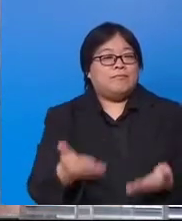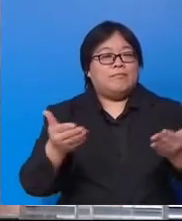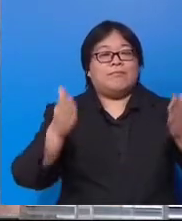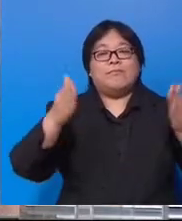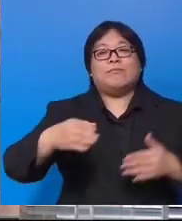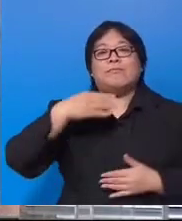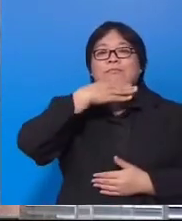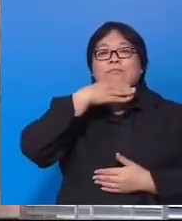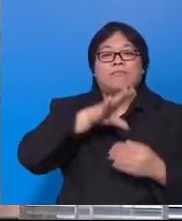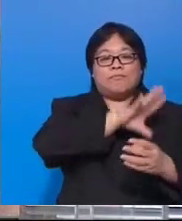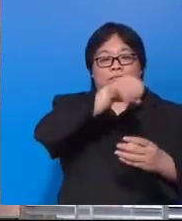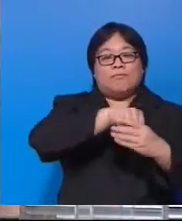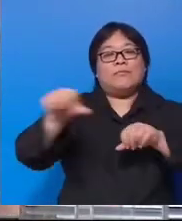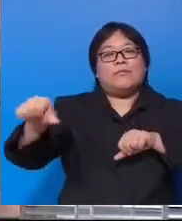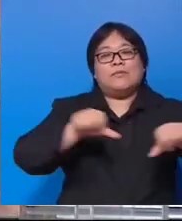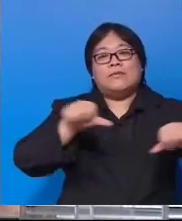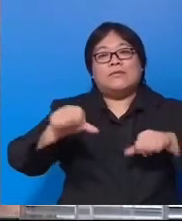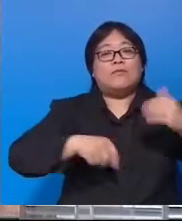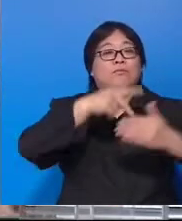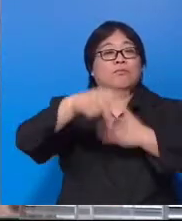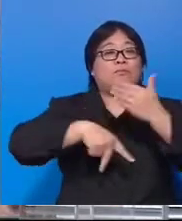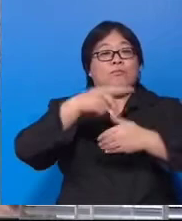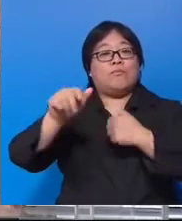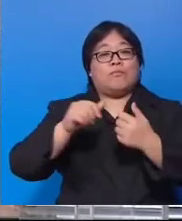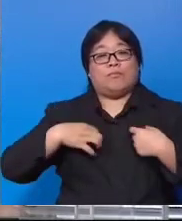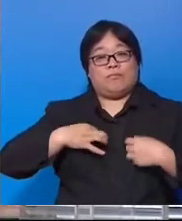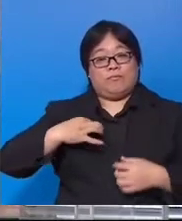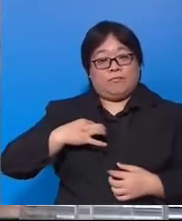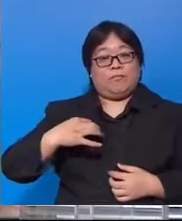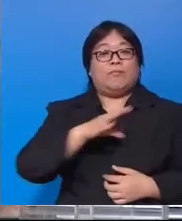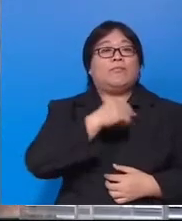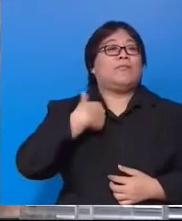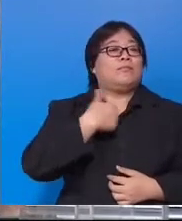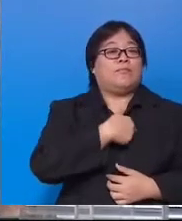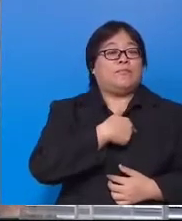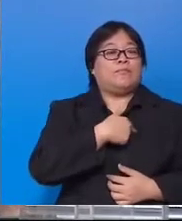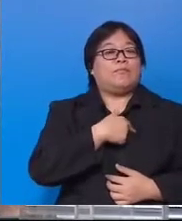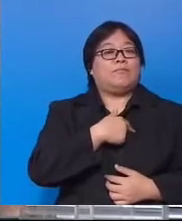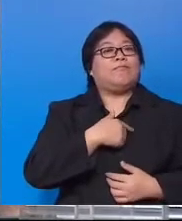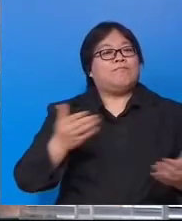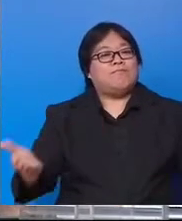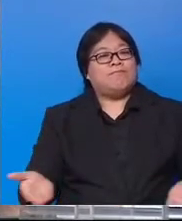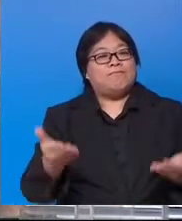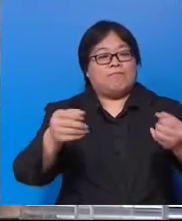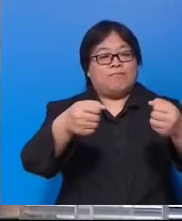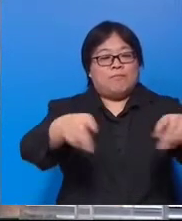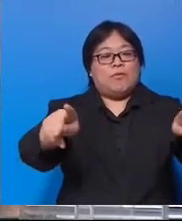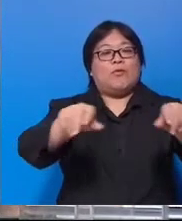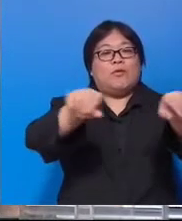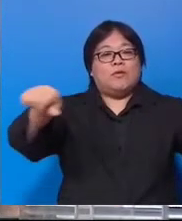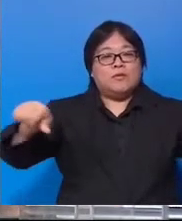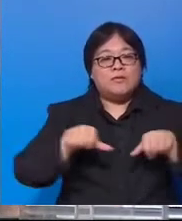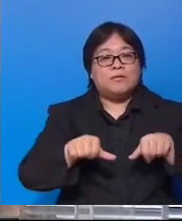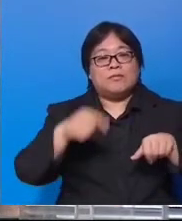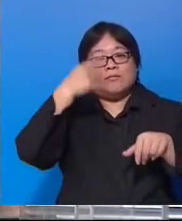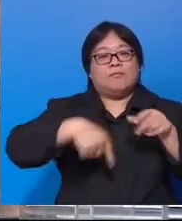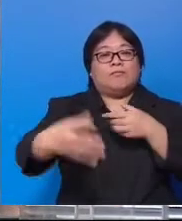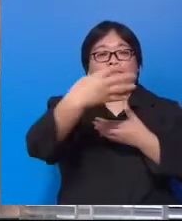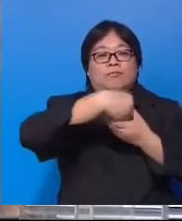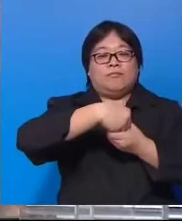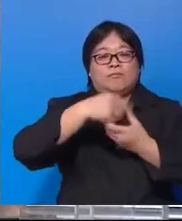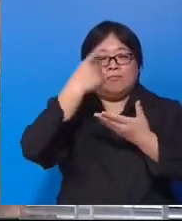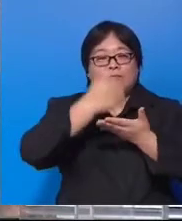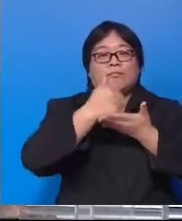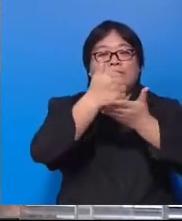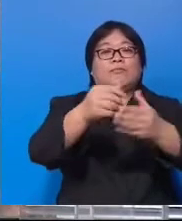muda terlibat secara aktif dalam program-program sukarelawan. Dan kita menyediakan sepenuhnya ruang dan peluang untuk anak muda terlibat dalam